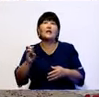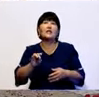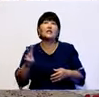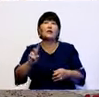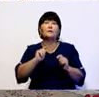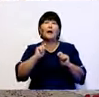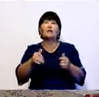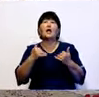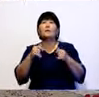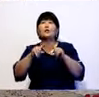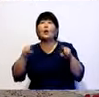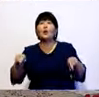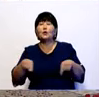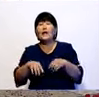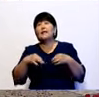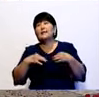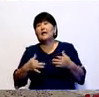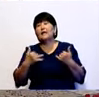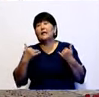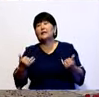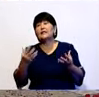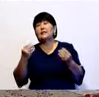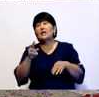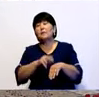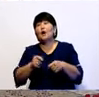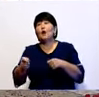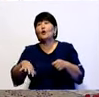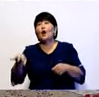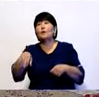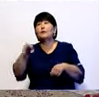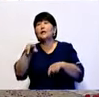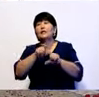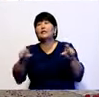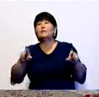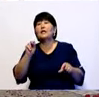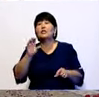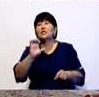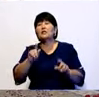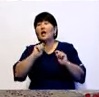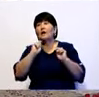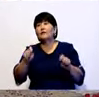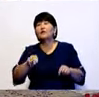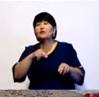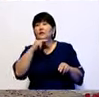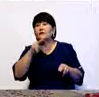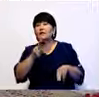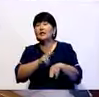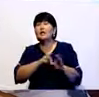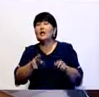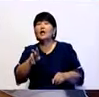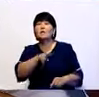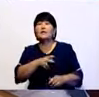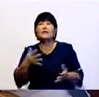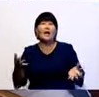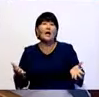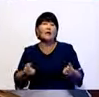наградили почетной грамоты на торжествах в честь Дня полиции руководство областного Департамента по ЧС вручила бдительному стражу порядка медаль